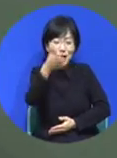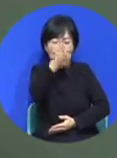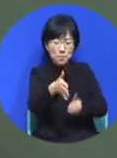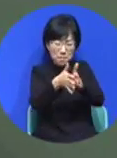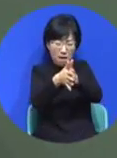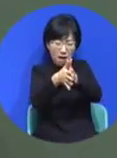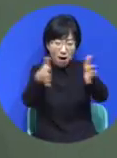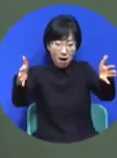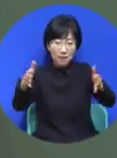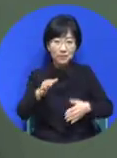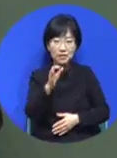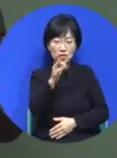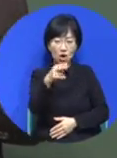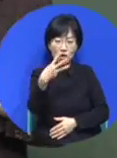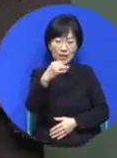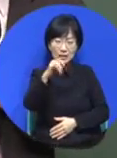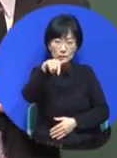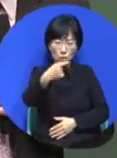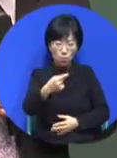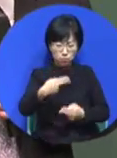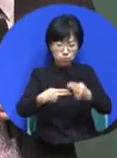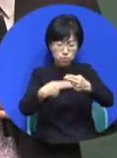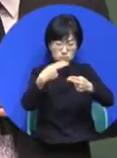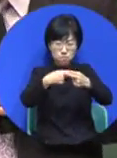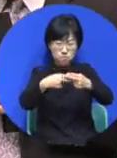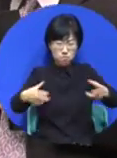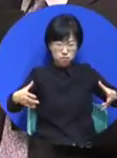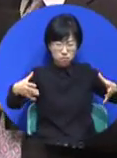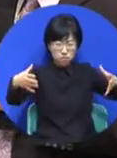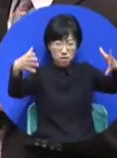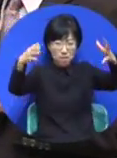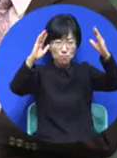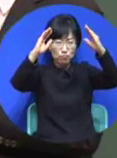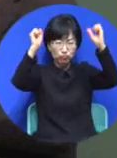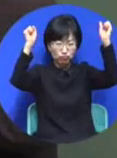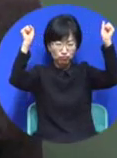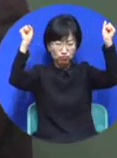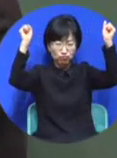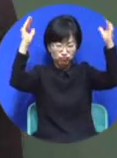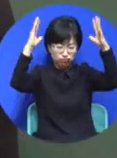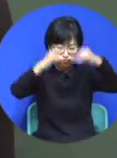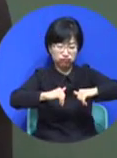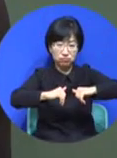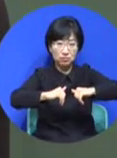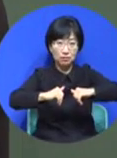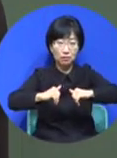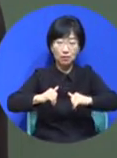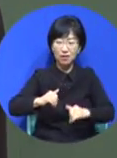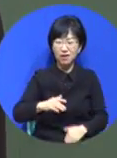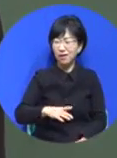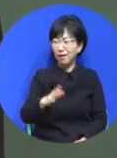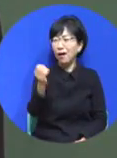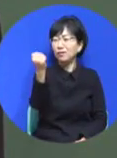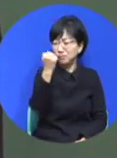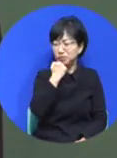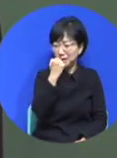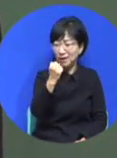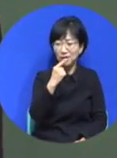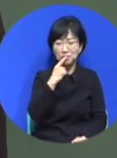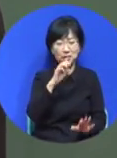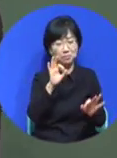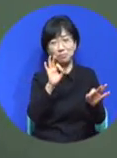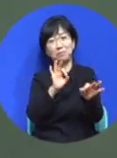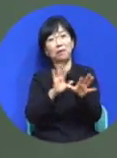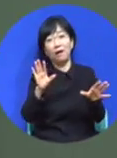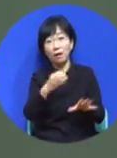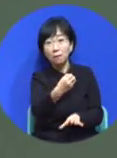되냐 말이야 이렇게 얘기할 수 있어요. If you heard God say, I'm going to open the Red Sea or I'm going to open the Jordan River, does those words even make